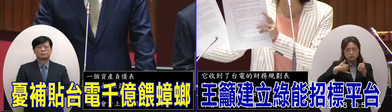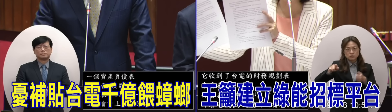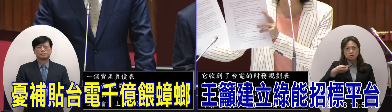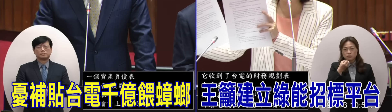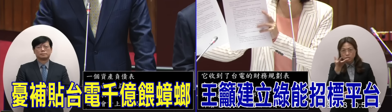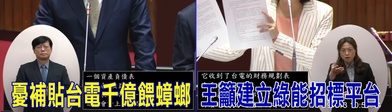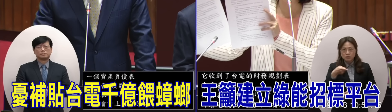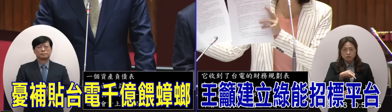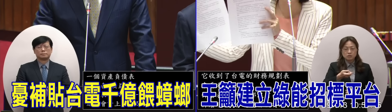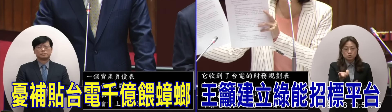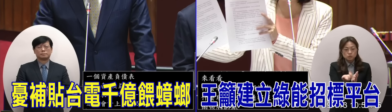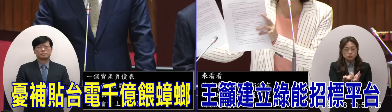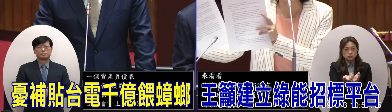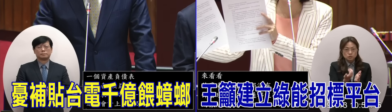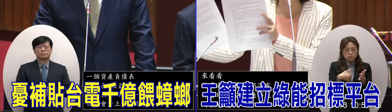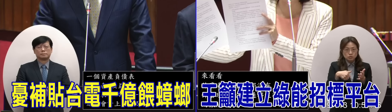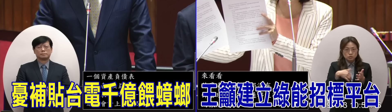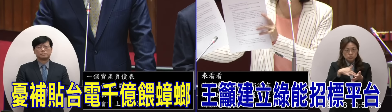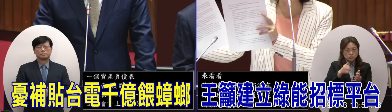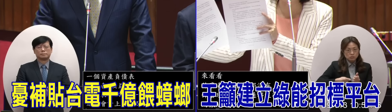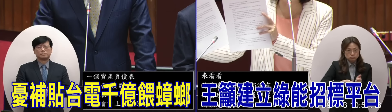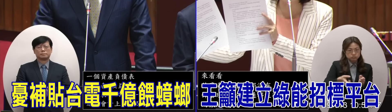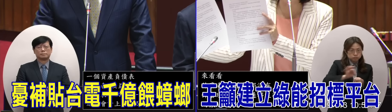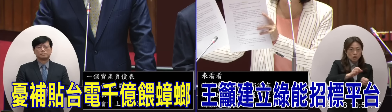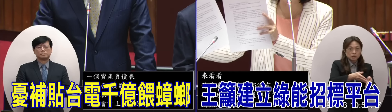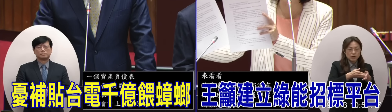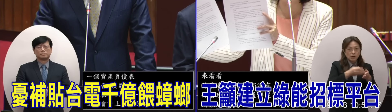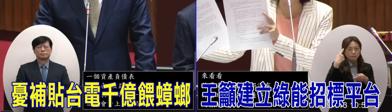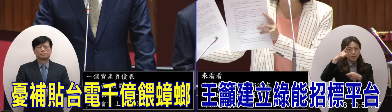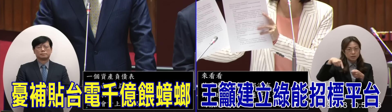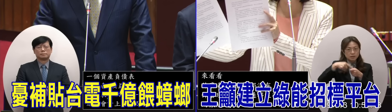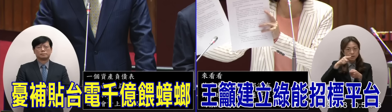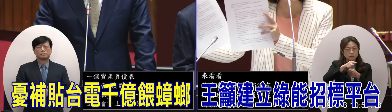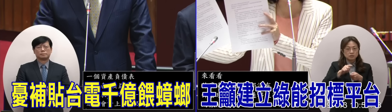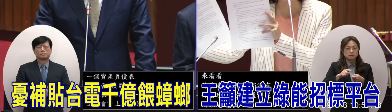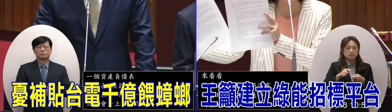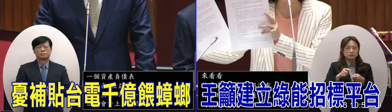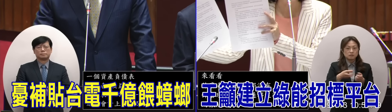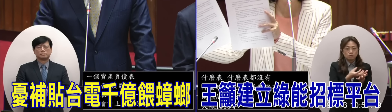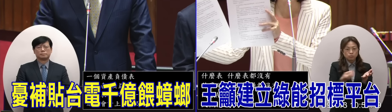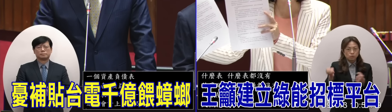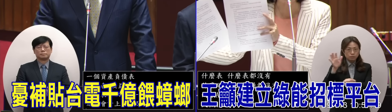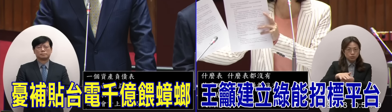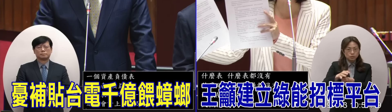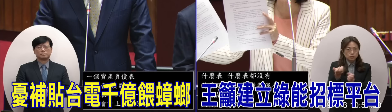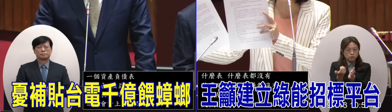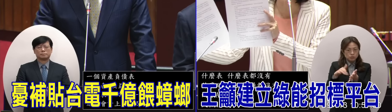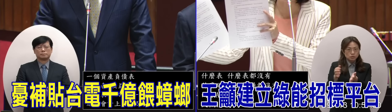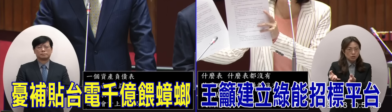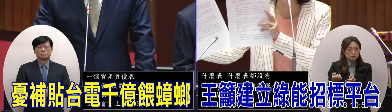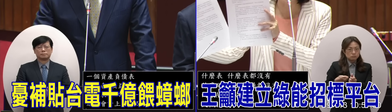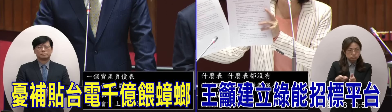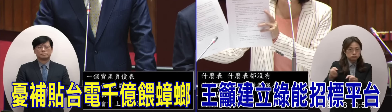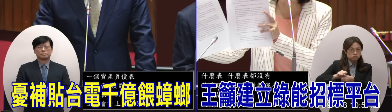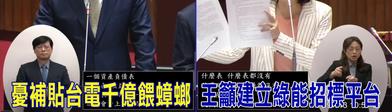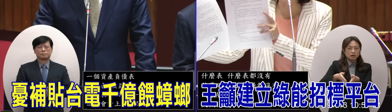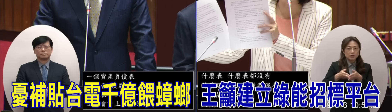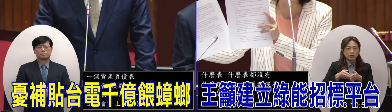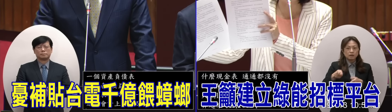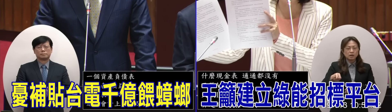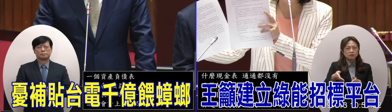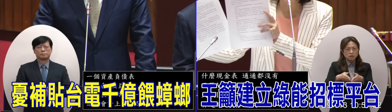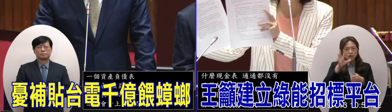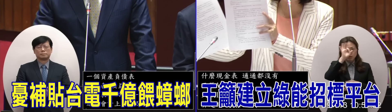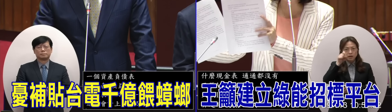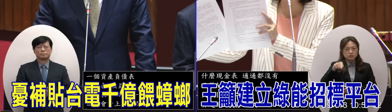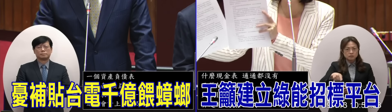们要追加预算，你们明年还要编列拨补的预算，所以他要看到比较长期一点的台电的财务规